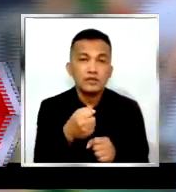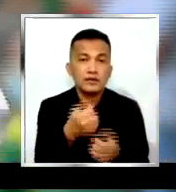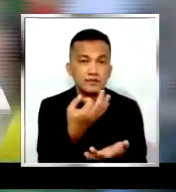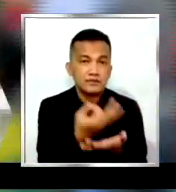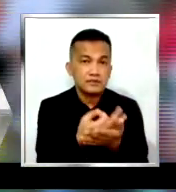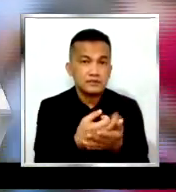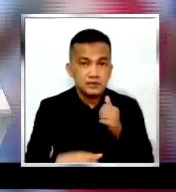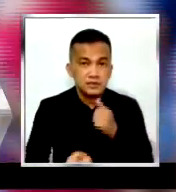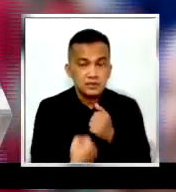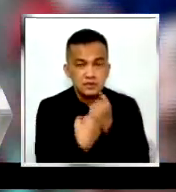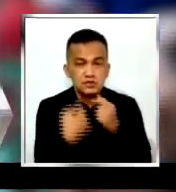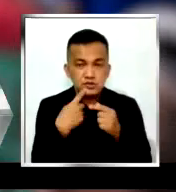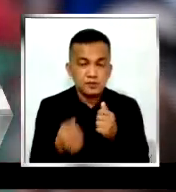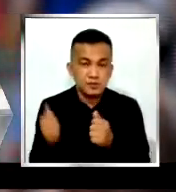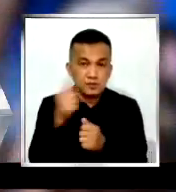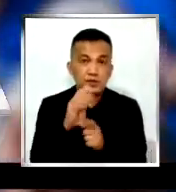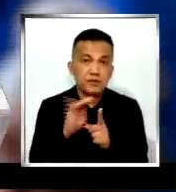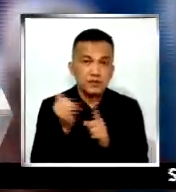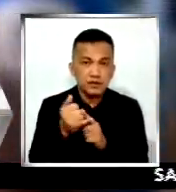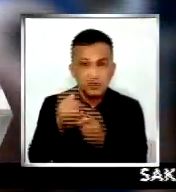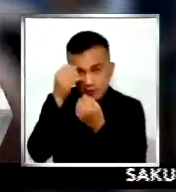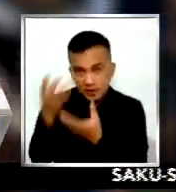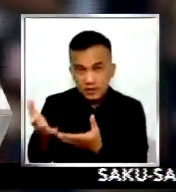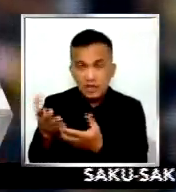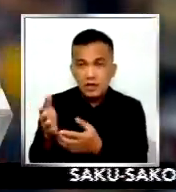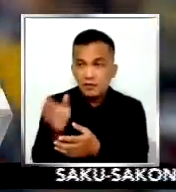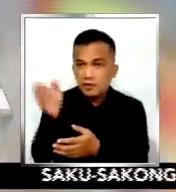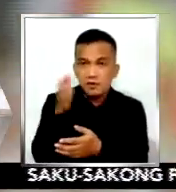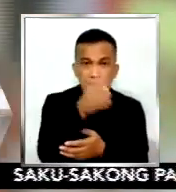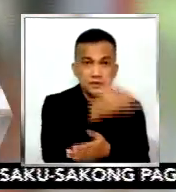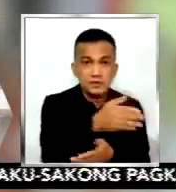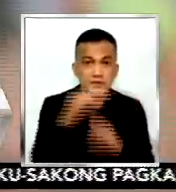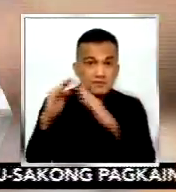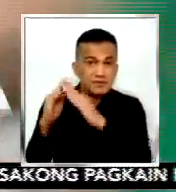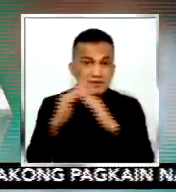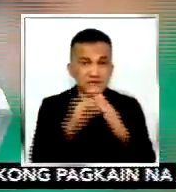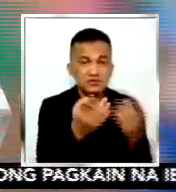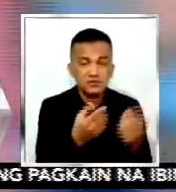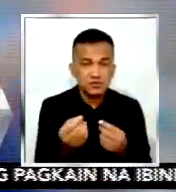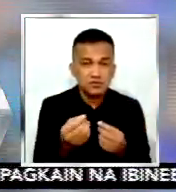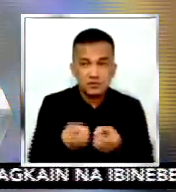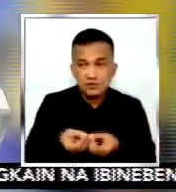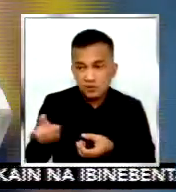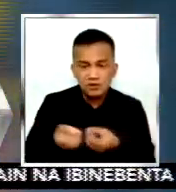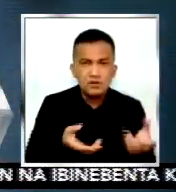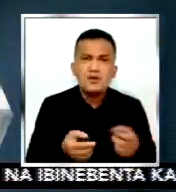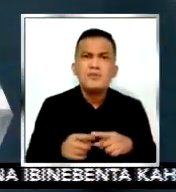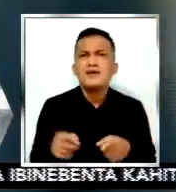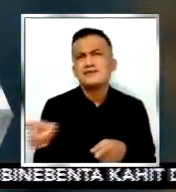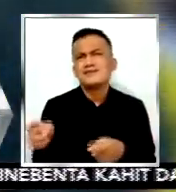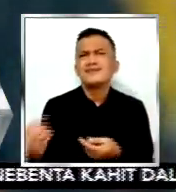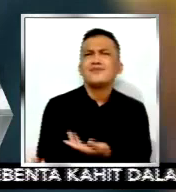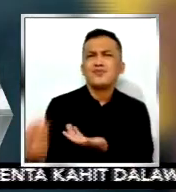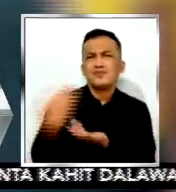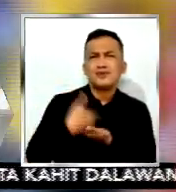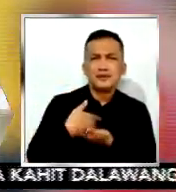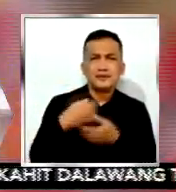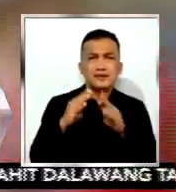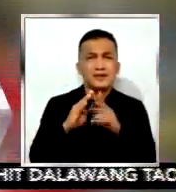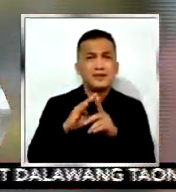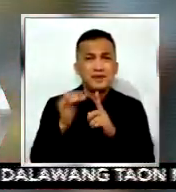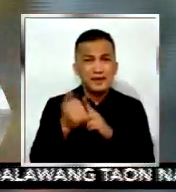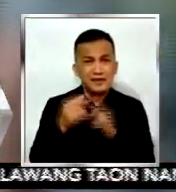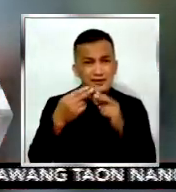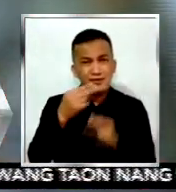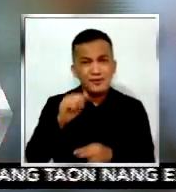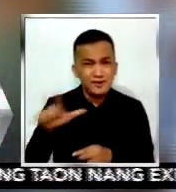nag-abiso sila na bahay-bahay ang gagawing pamimigay pero nagpunta pa rin daw sa barangay hall ang mga senior citizen. Kasama pa